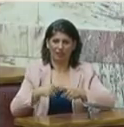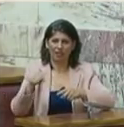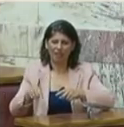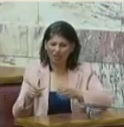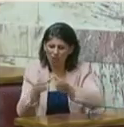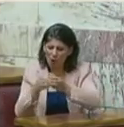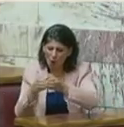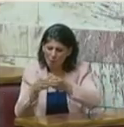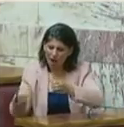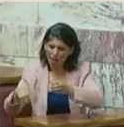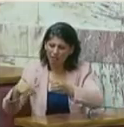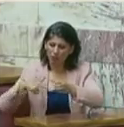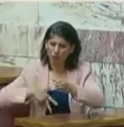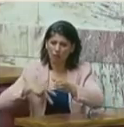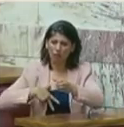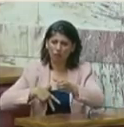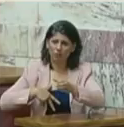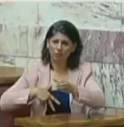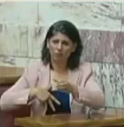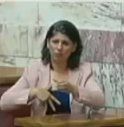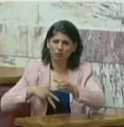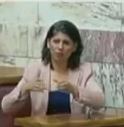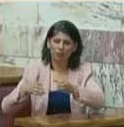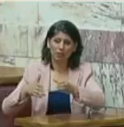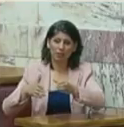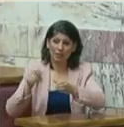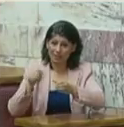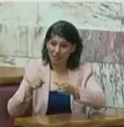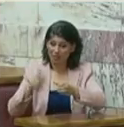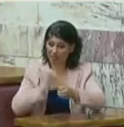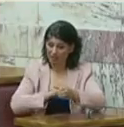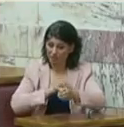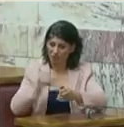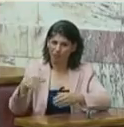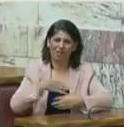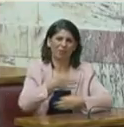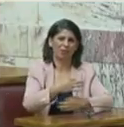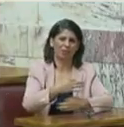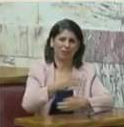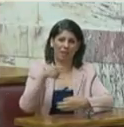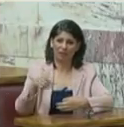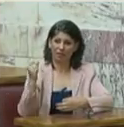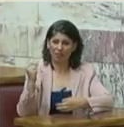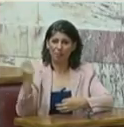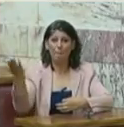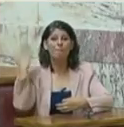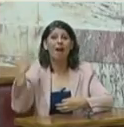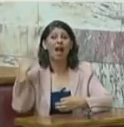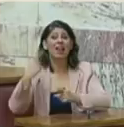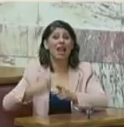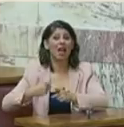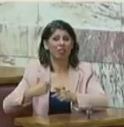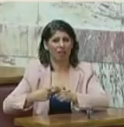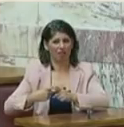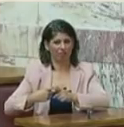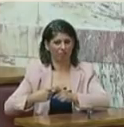τόπου, δυνάμεις τα συμφέροντα των οποίων εκπροσωπείτε. Οι δυνάμεις της παλιάς Ελλάδας,